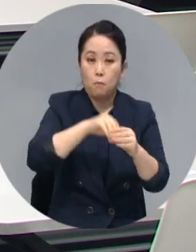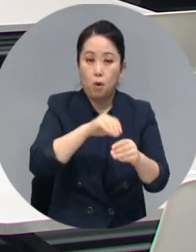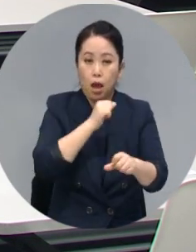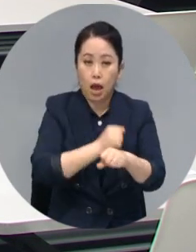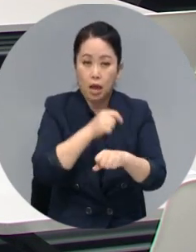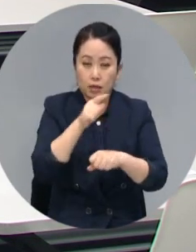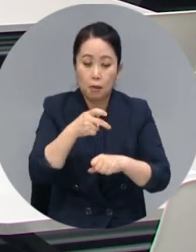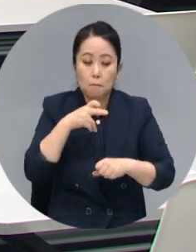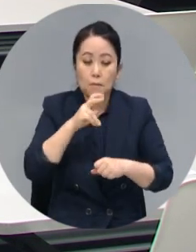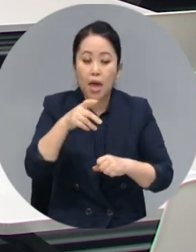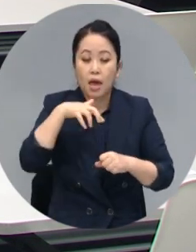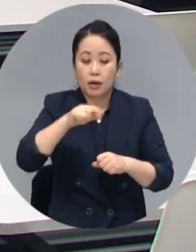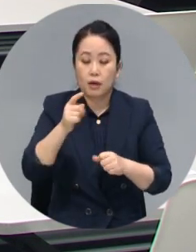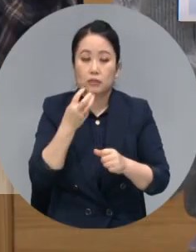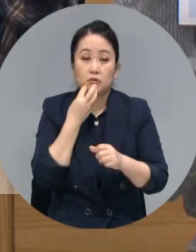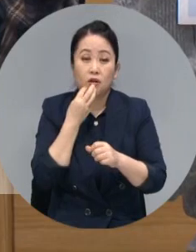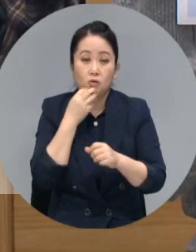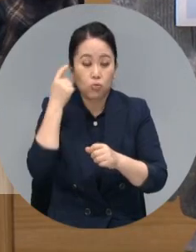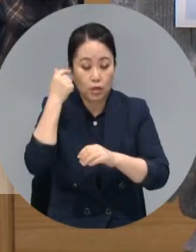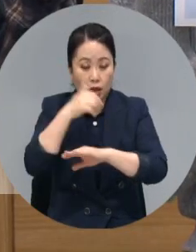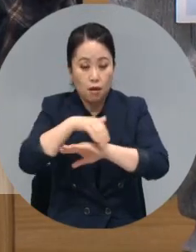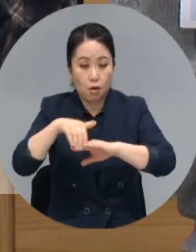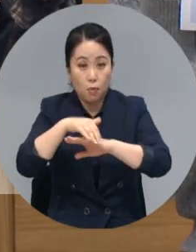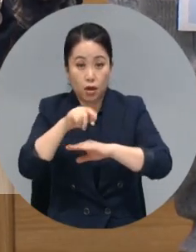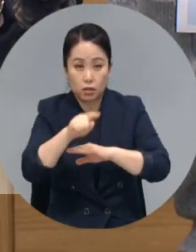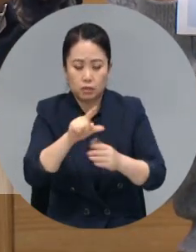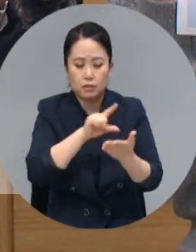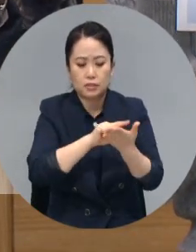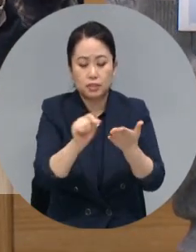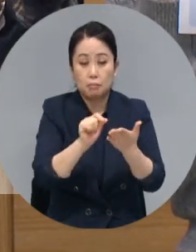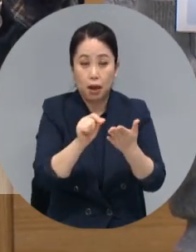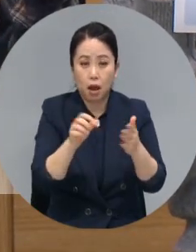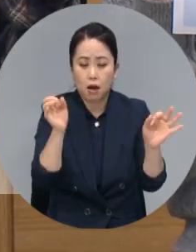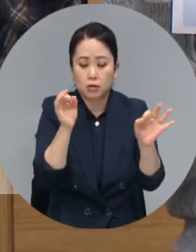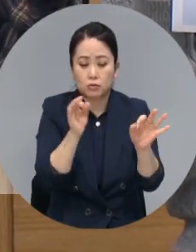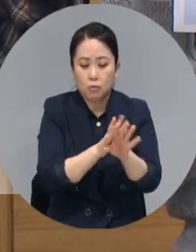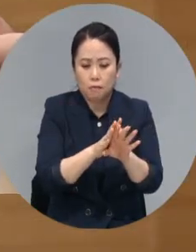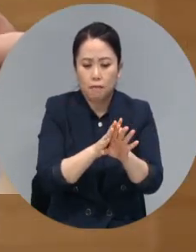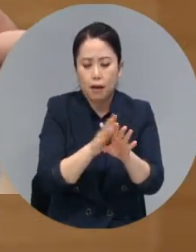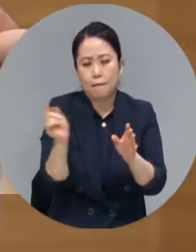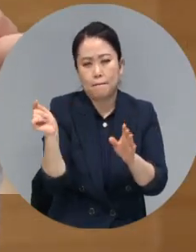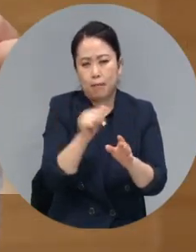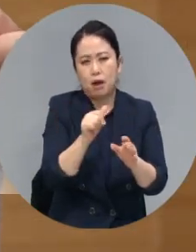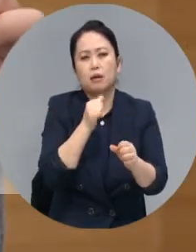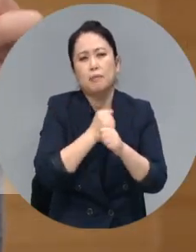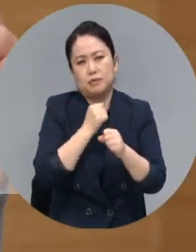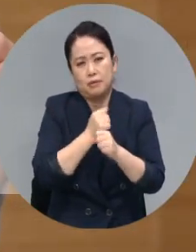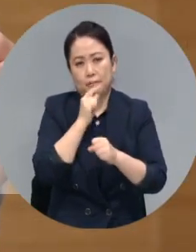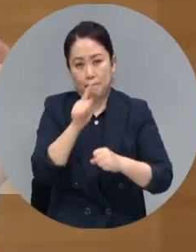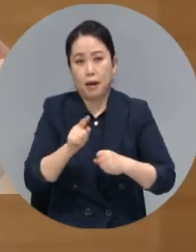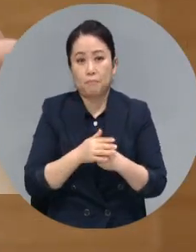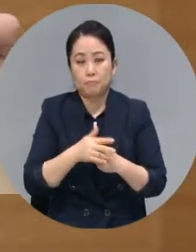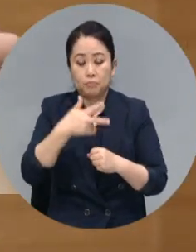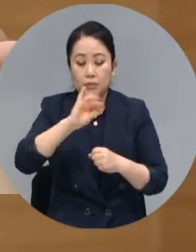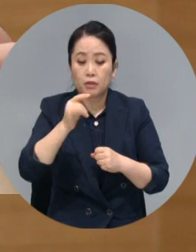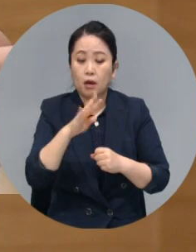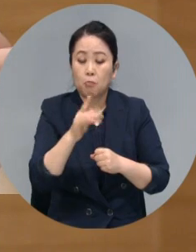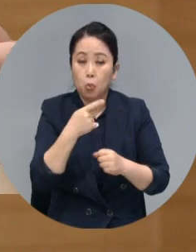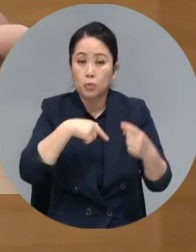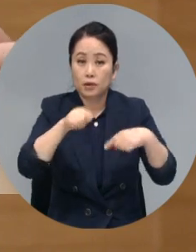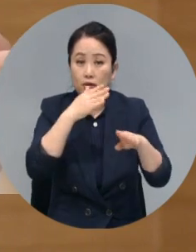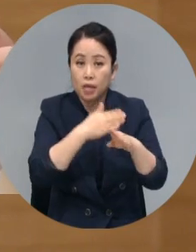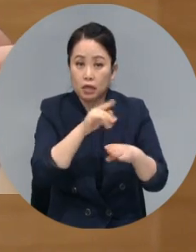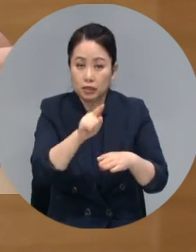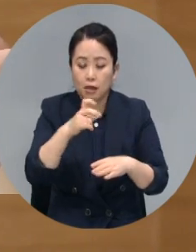구상이 지방 소멸을 가속화시킬 것이라며 반대 입장을 분명히 밝혔습니다. 진보당은 메가서울